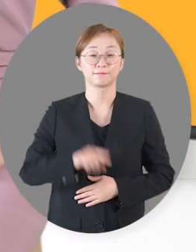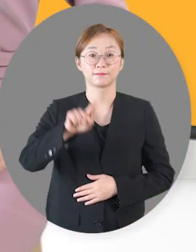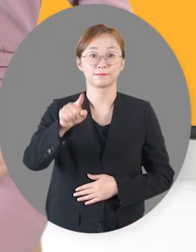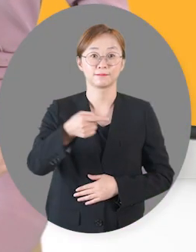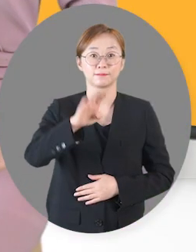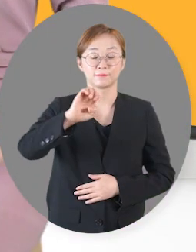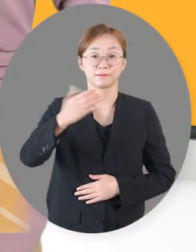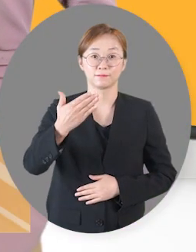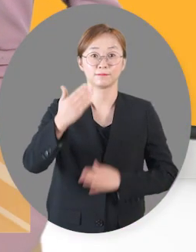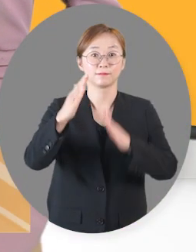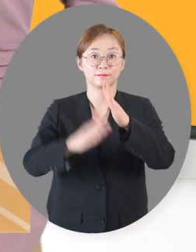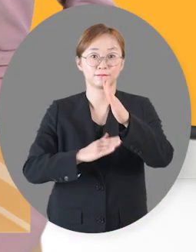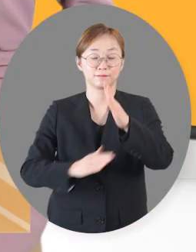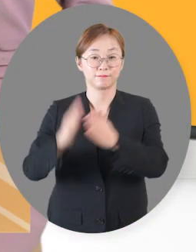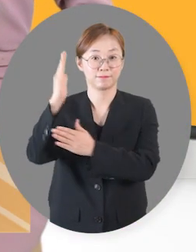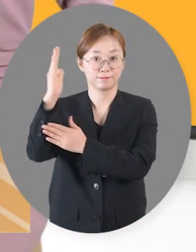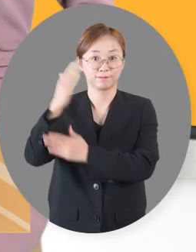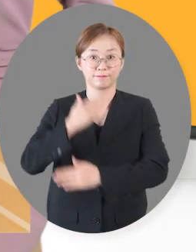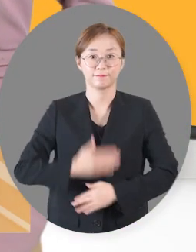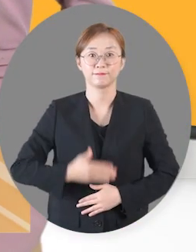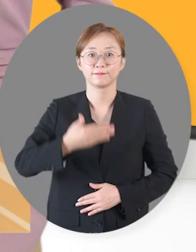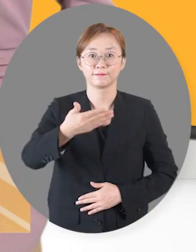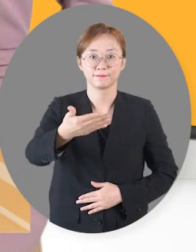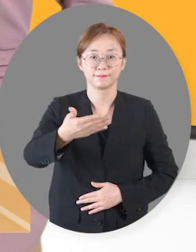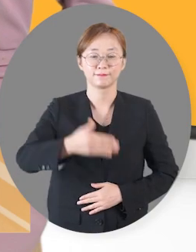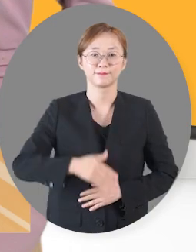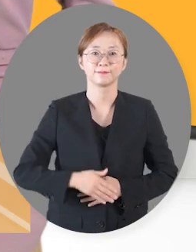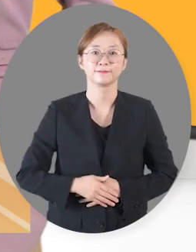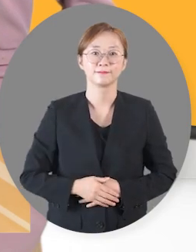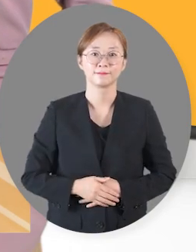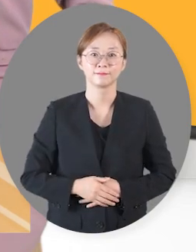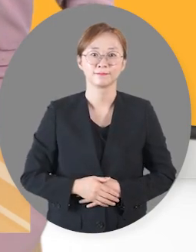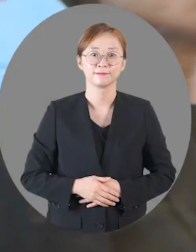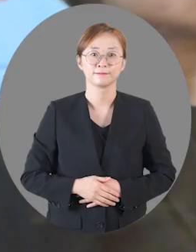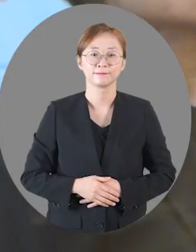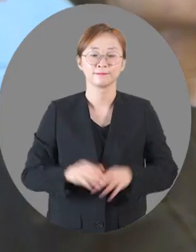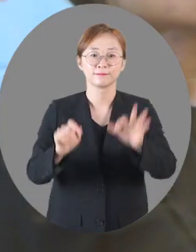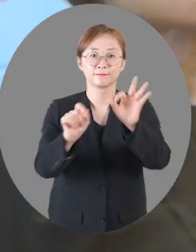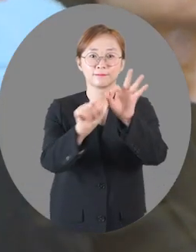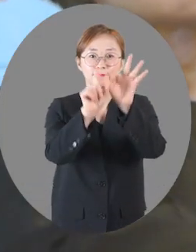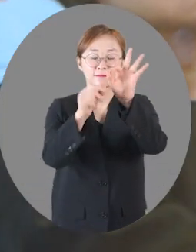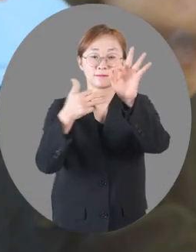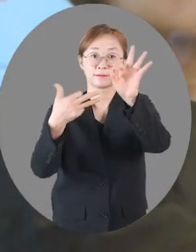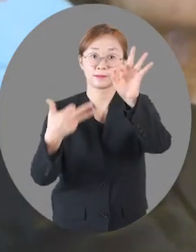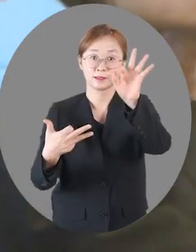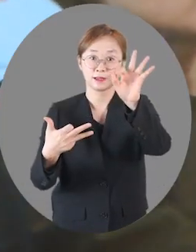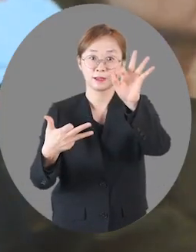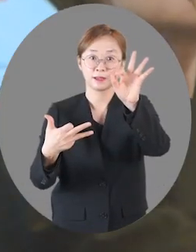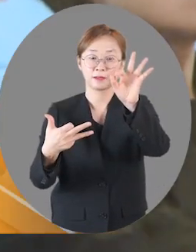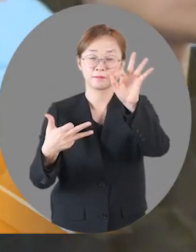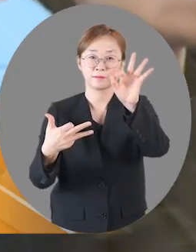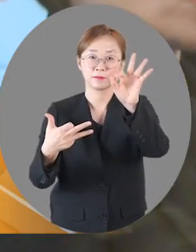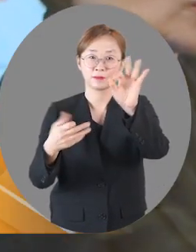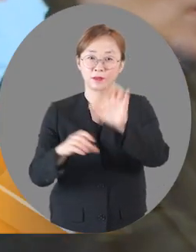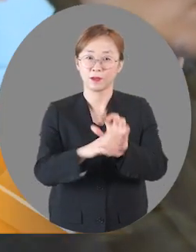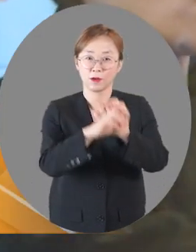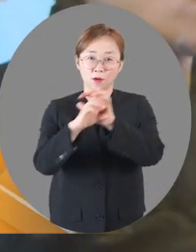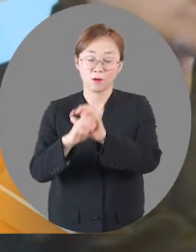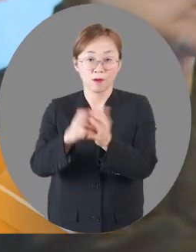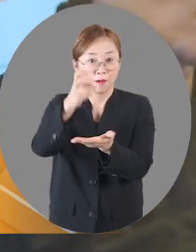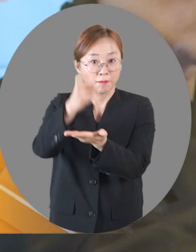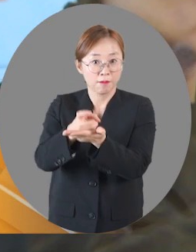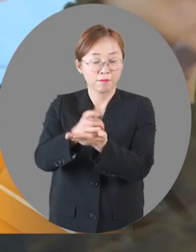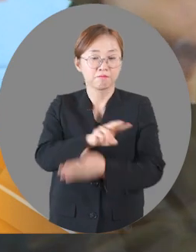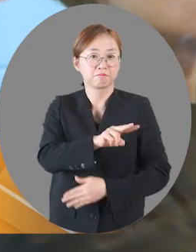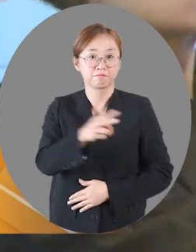제149차 정례 브리핑 소식 전해드립니다. 지난 18일 기준 2주간 새로운